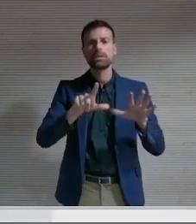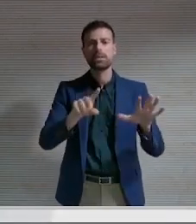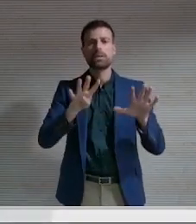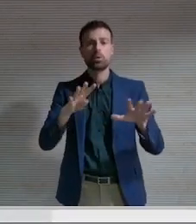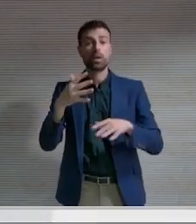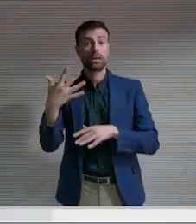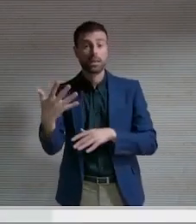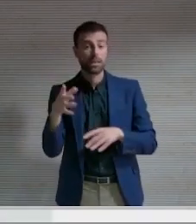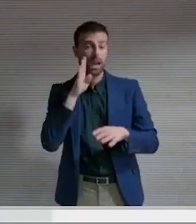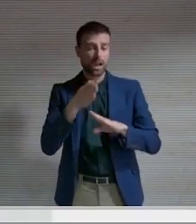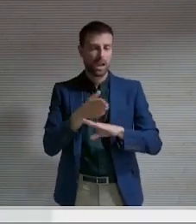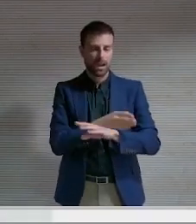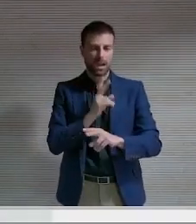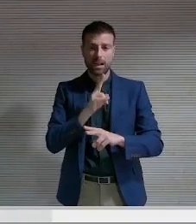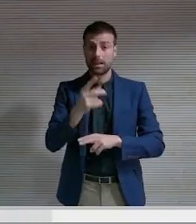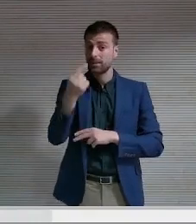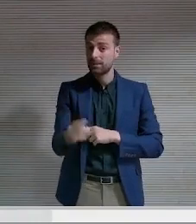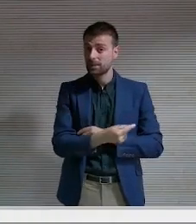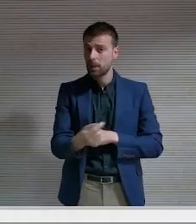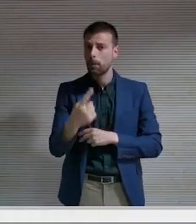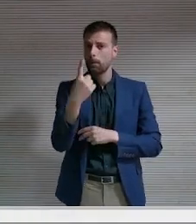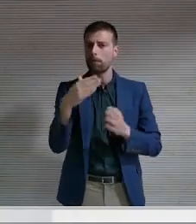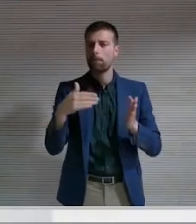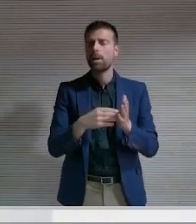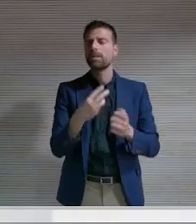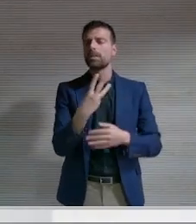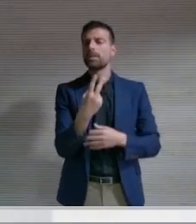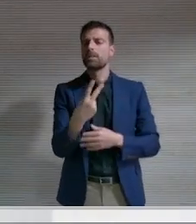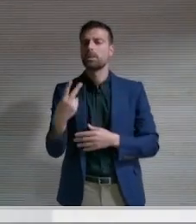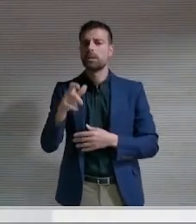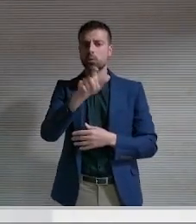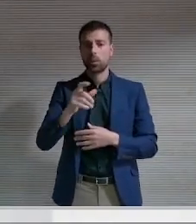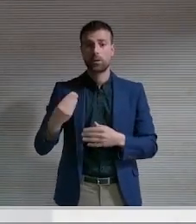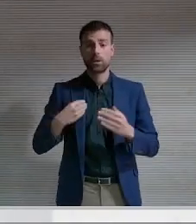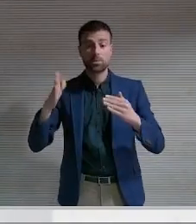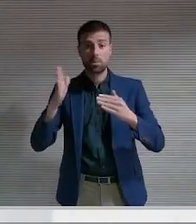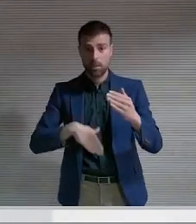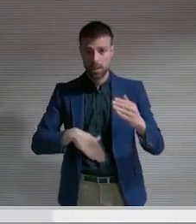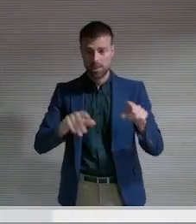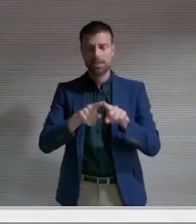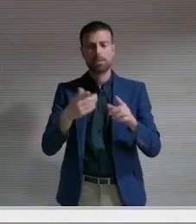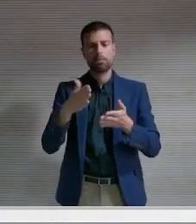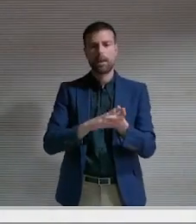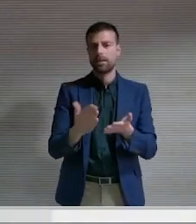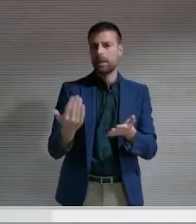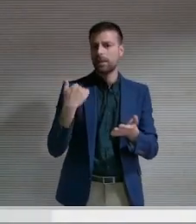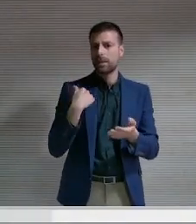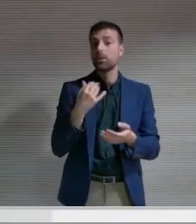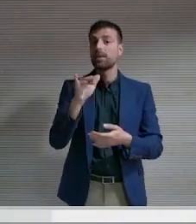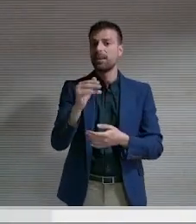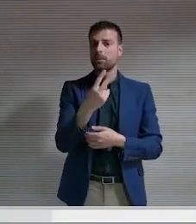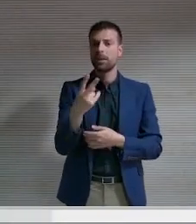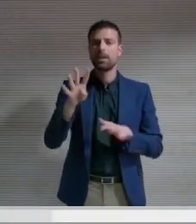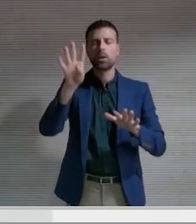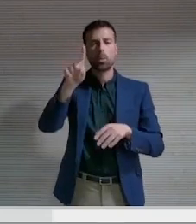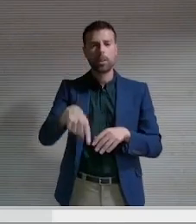338.795, com deien. Són 1.322 persones menys que el mes anterior i 29.196 menys